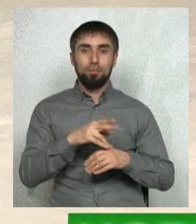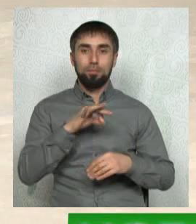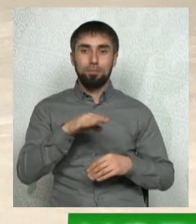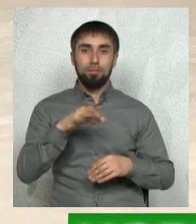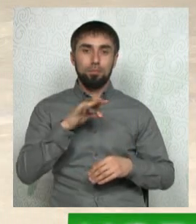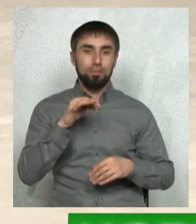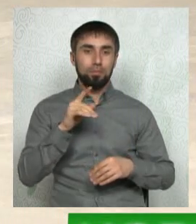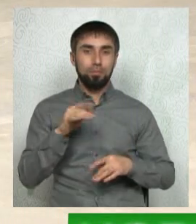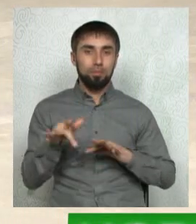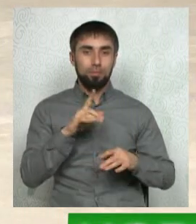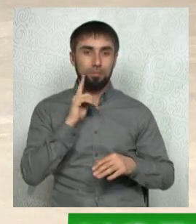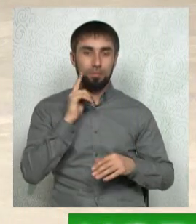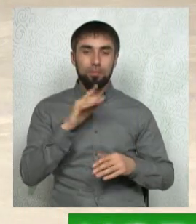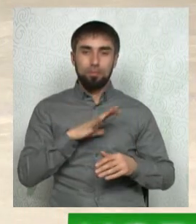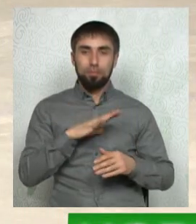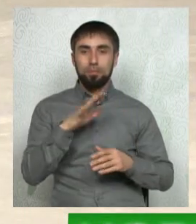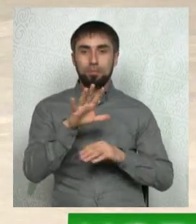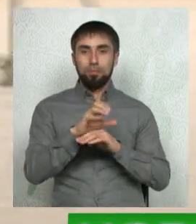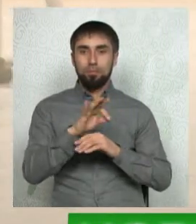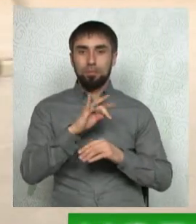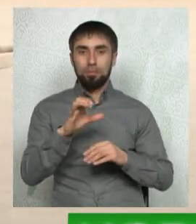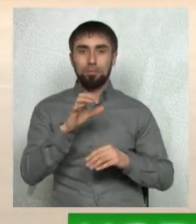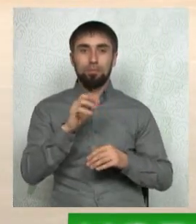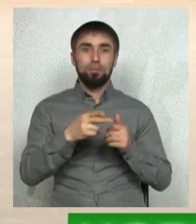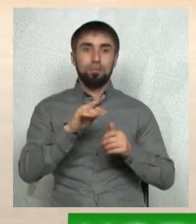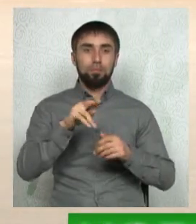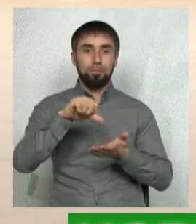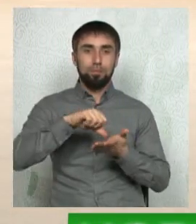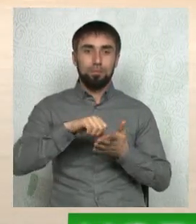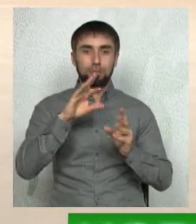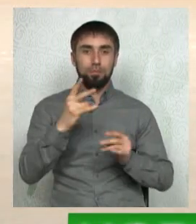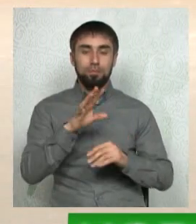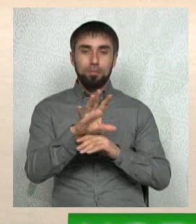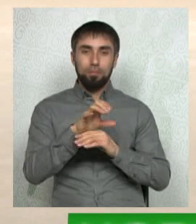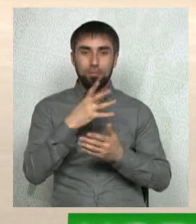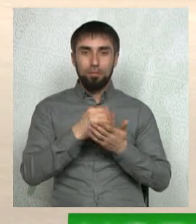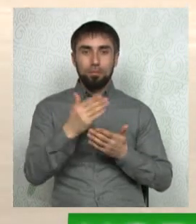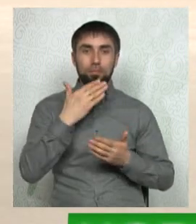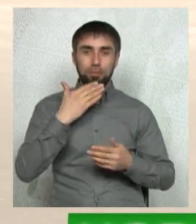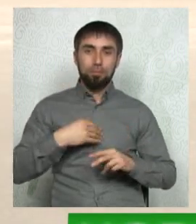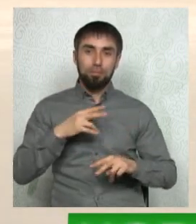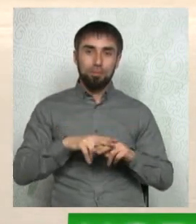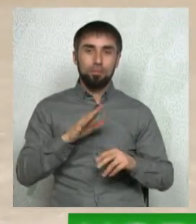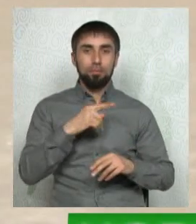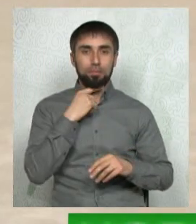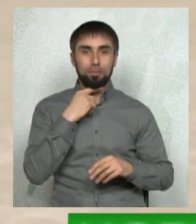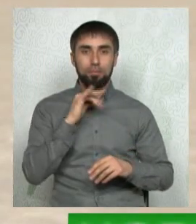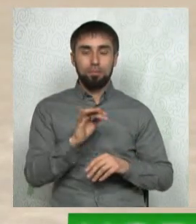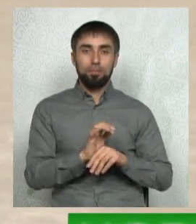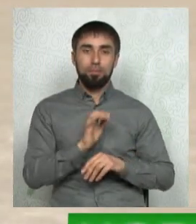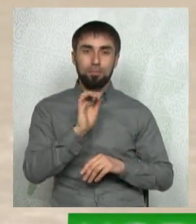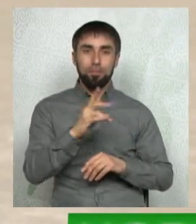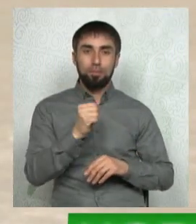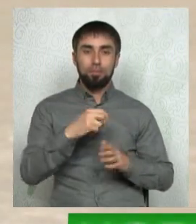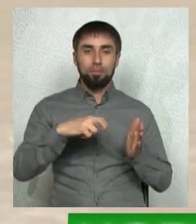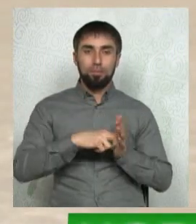делам молодежи параллельно запустил и фотоконкурс для участия, в котором всего-то нужно сфотографировать свою излюбленное место в Ингушетии и отправить его на